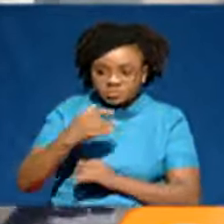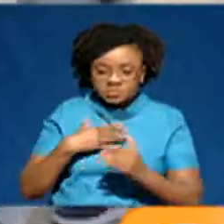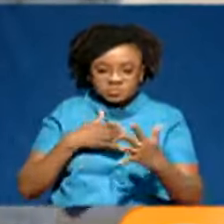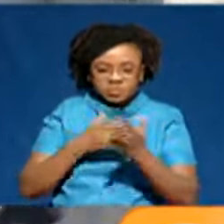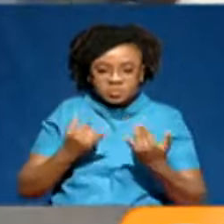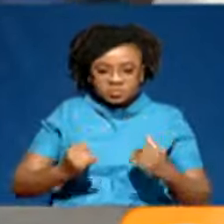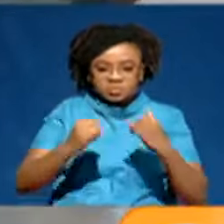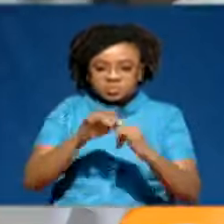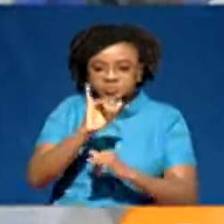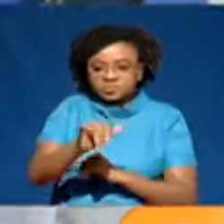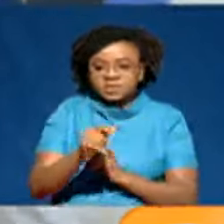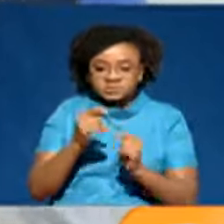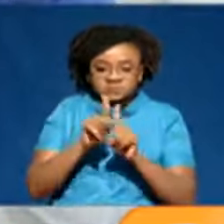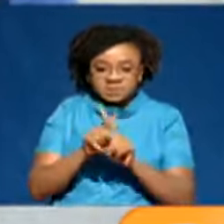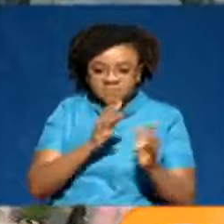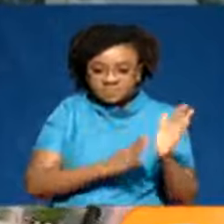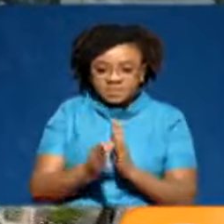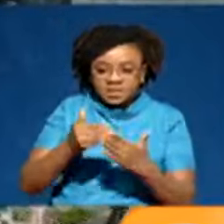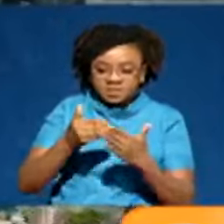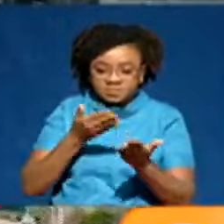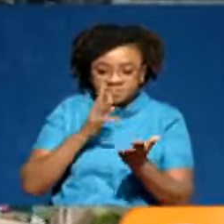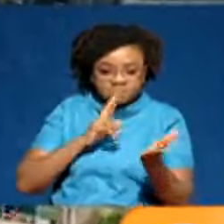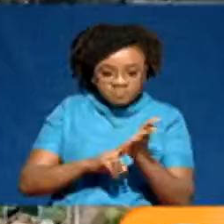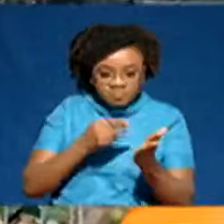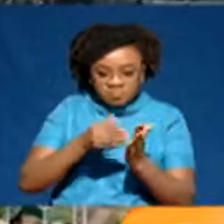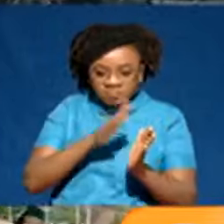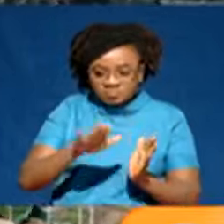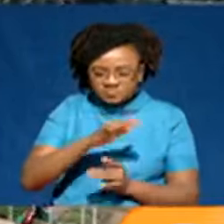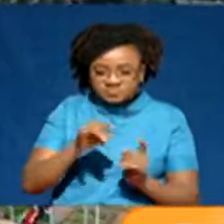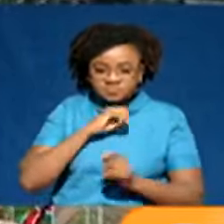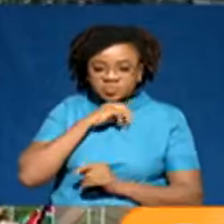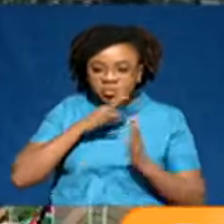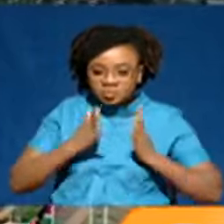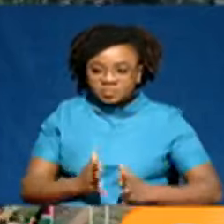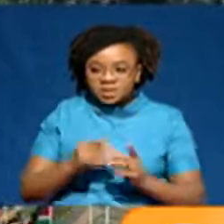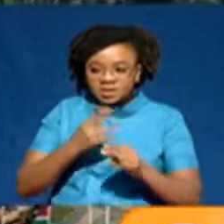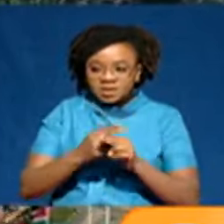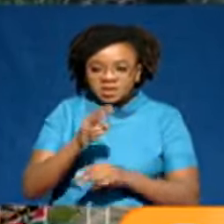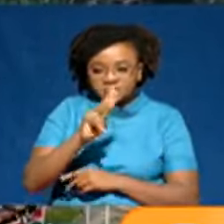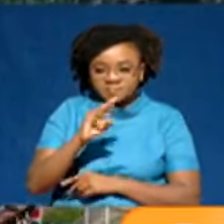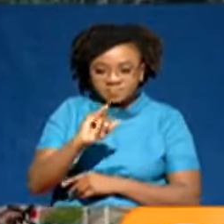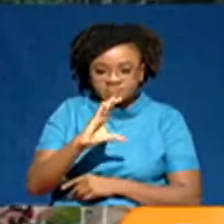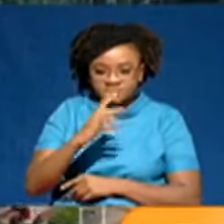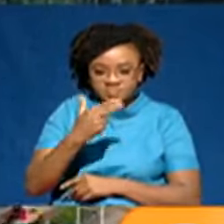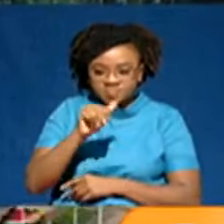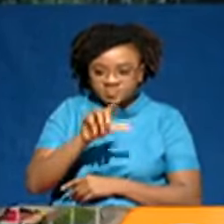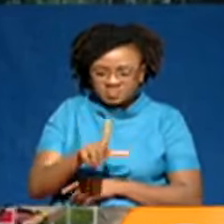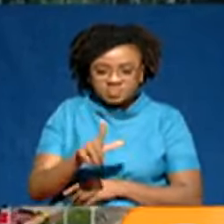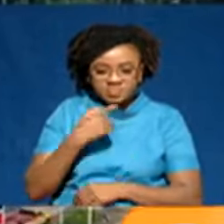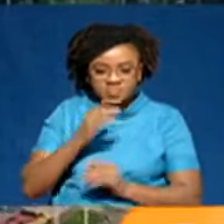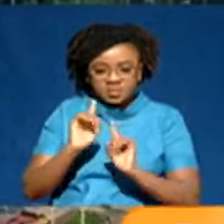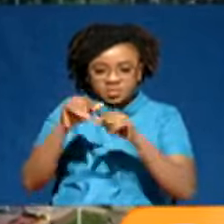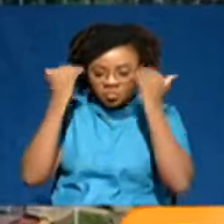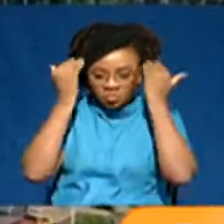utekelezaji wake kama ilivyoratibiwa na bunge. Mlalamishi Micahel Muchemi alifika mahakamani kupinga